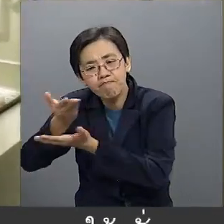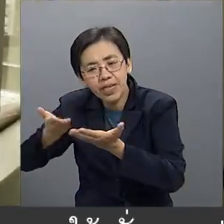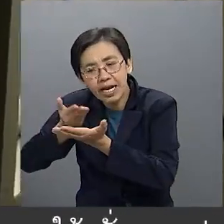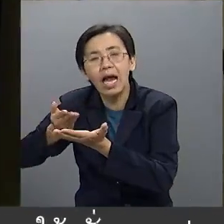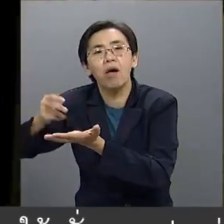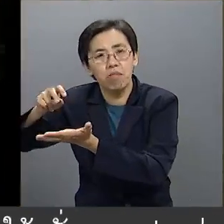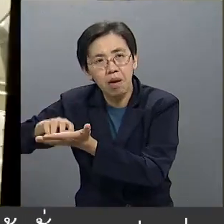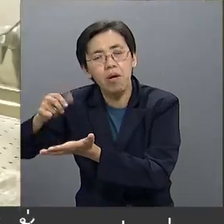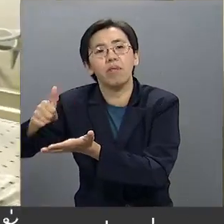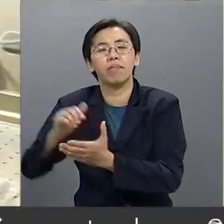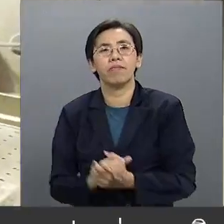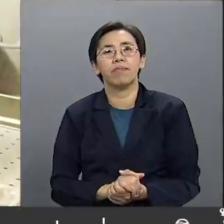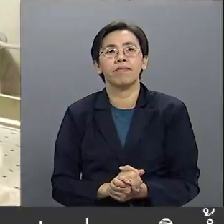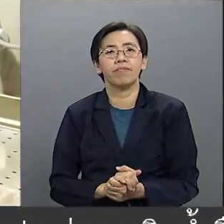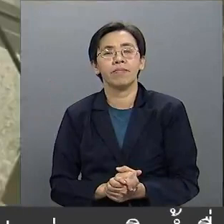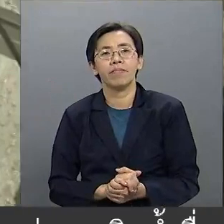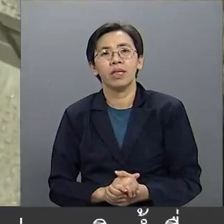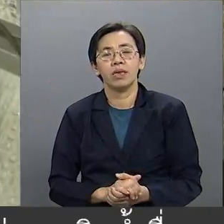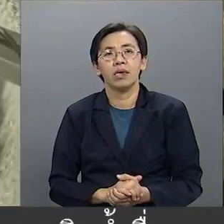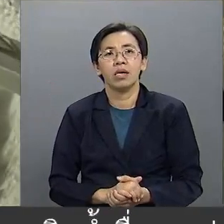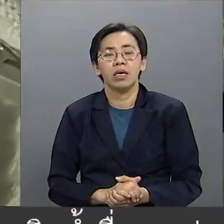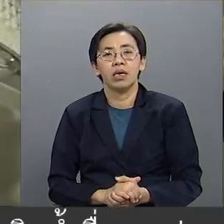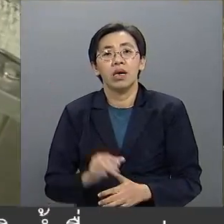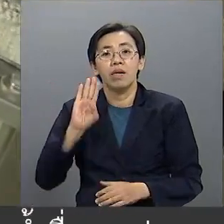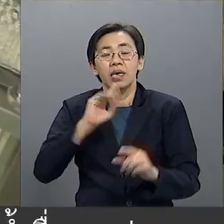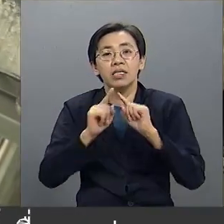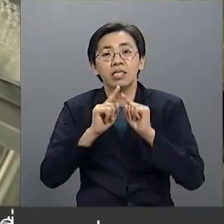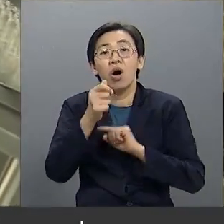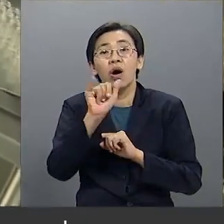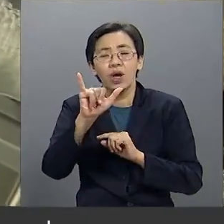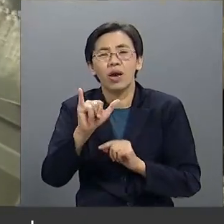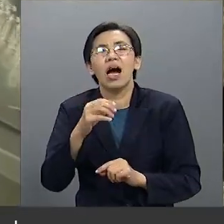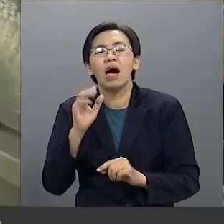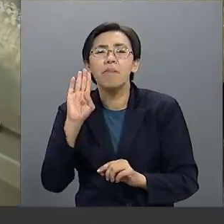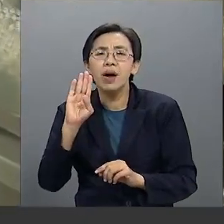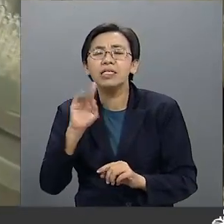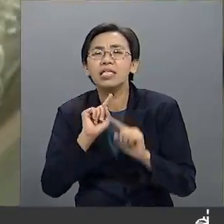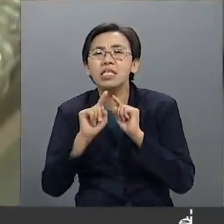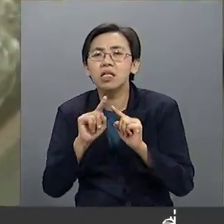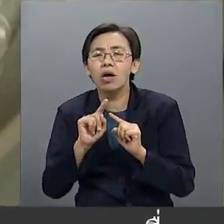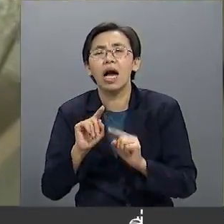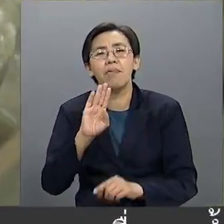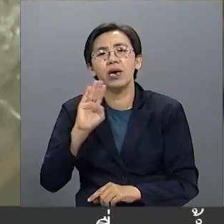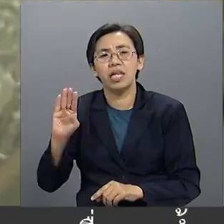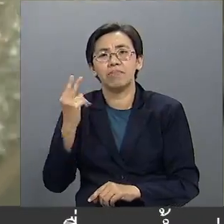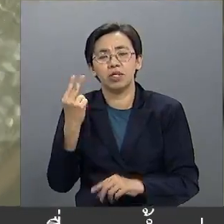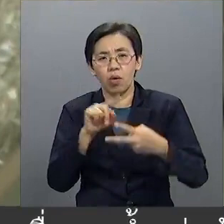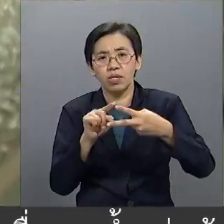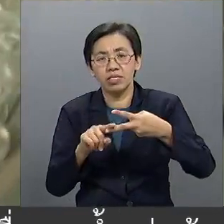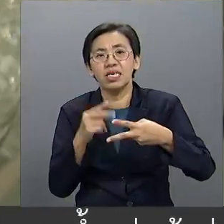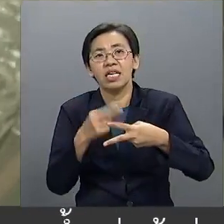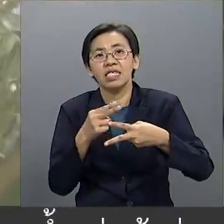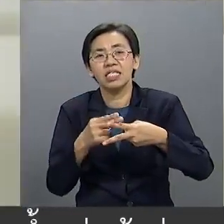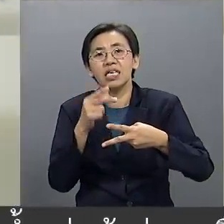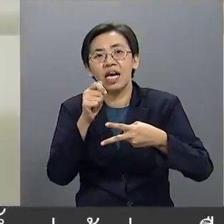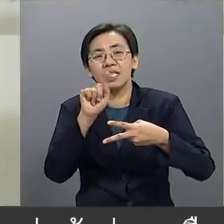ปัจจุบันมีบริษัทมายื่นขอขึ้นทะเบียนวัคซีนโควิด-19 กับอย.จำนวน2บริษัทนะครับก็คือบริษัทแอสตราเซเนกา